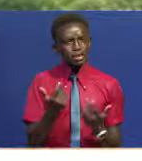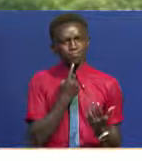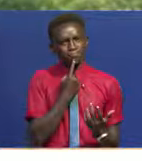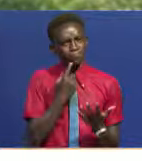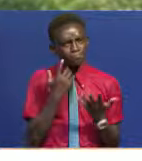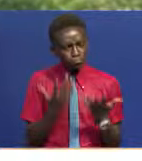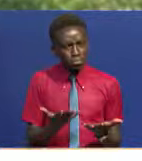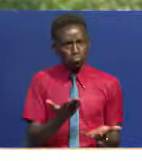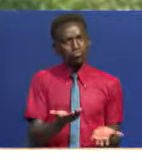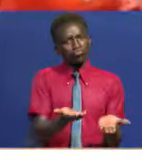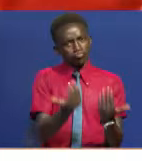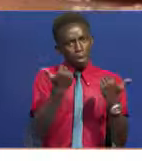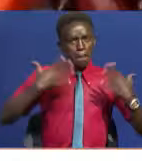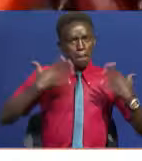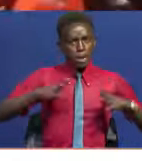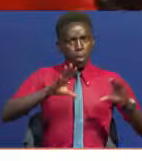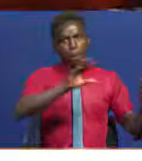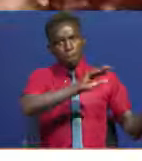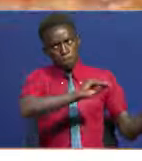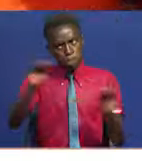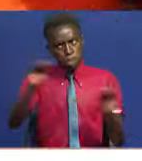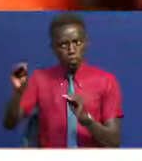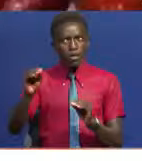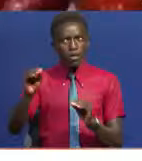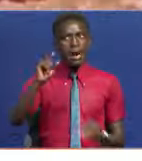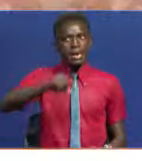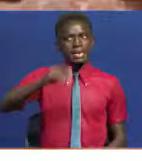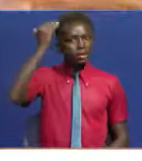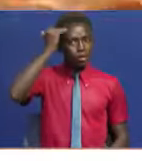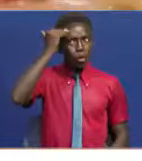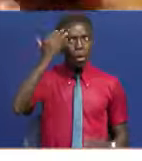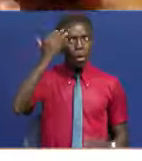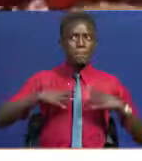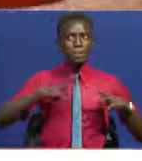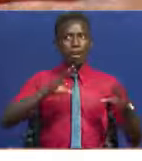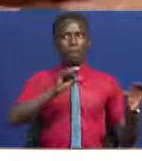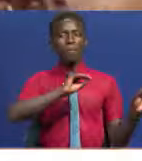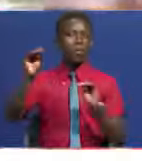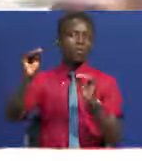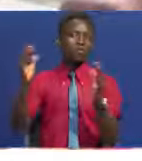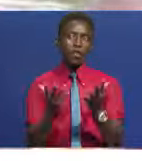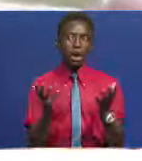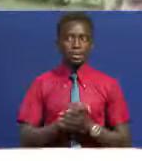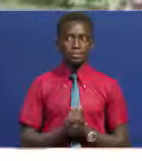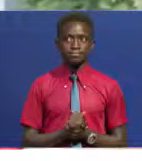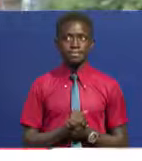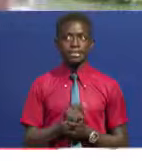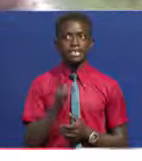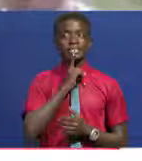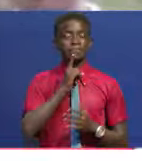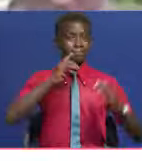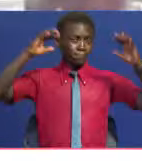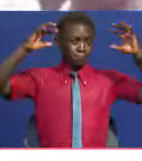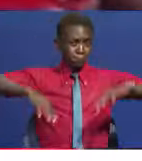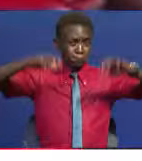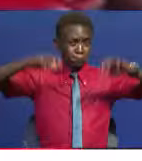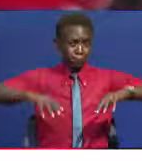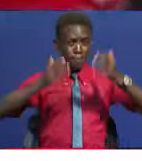wahame, tunajua wanahamia wapi. Idara ya utabiri wa hali ya hewa nchini imesema mvua ya mvua itaendelea kunyesha